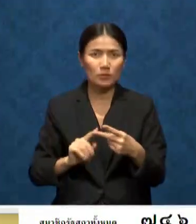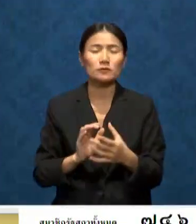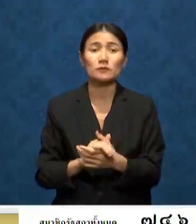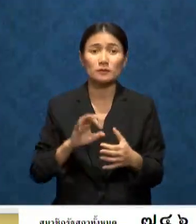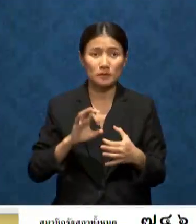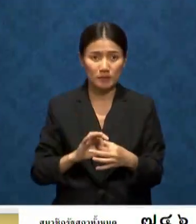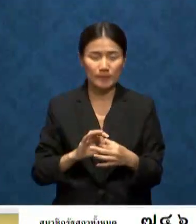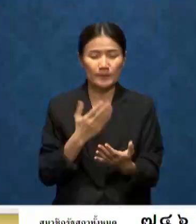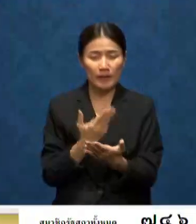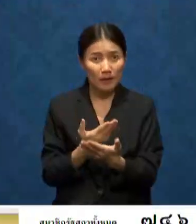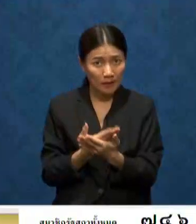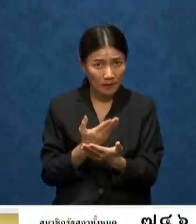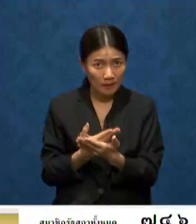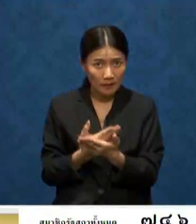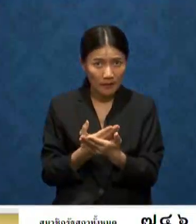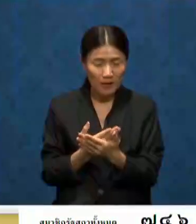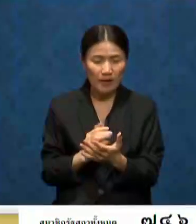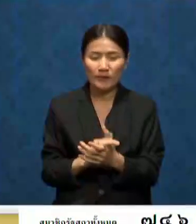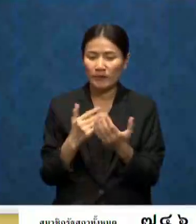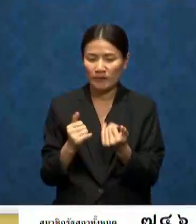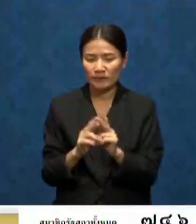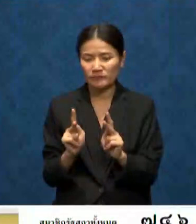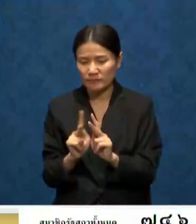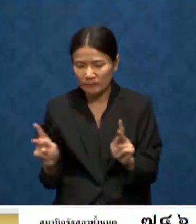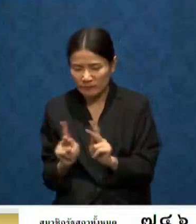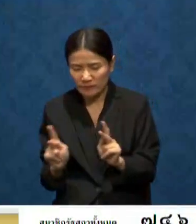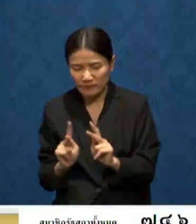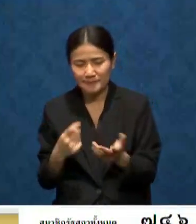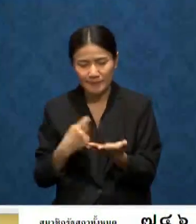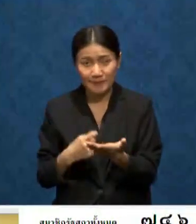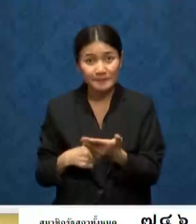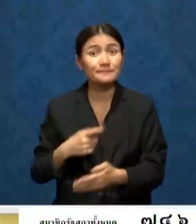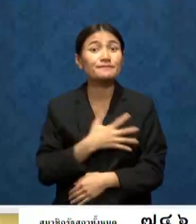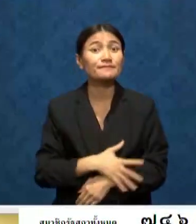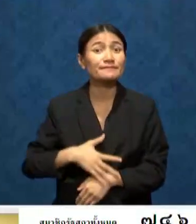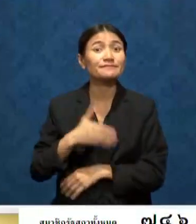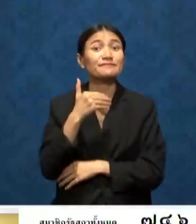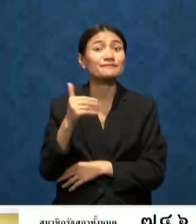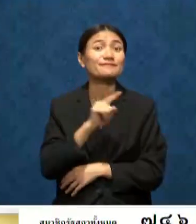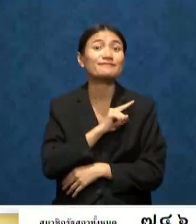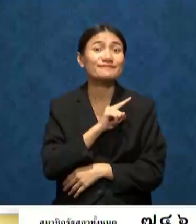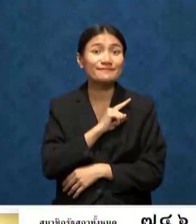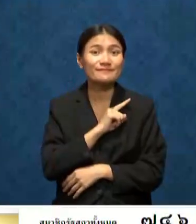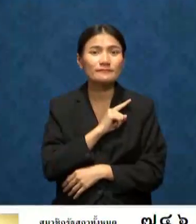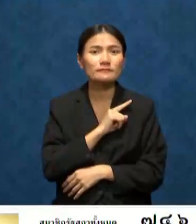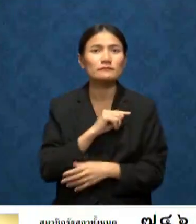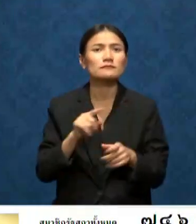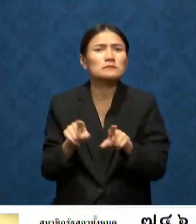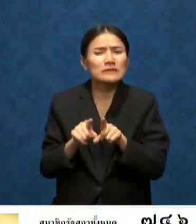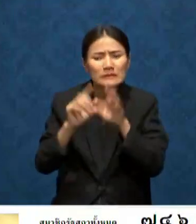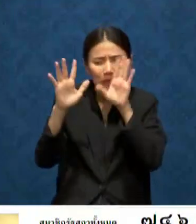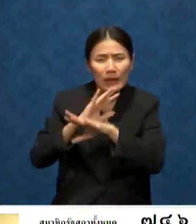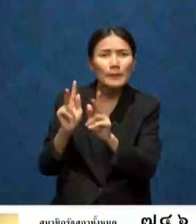องโกนไลการเงินการครั้งที่บริหารโดยกรมการหกประกสุขภาพแผ่งชาติเป็นการรวมอำนาจไว้ที่กรรมการ